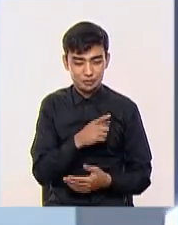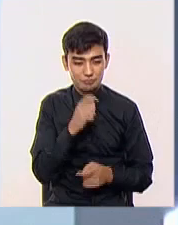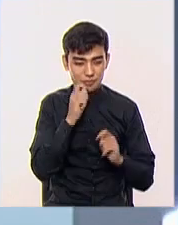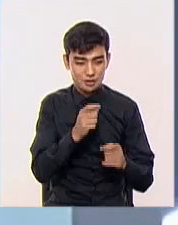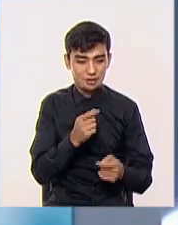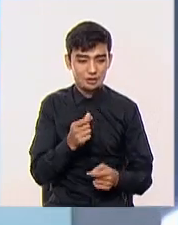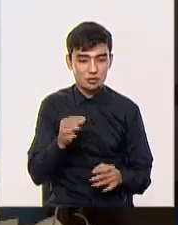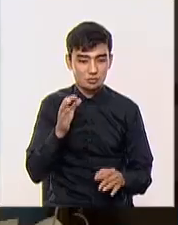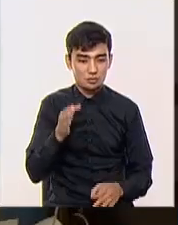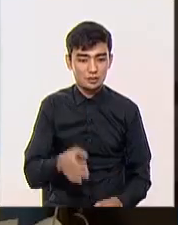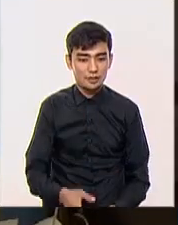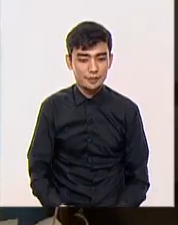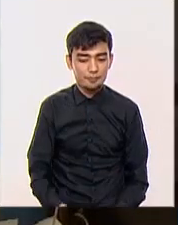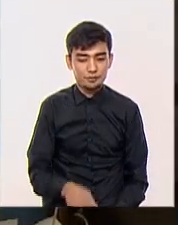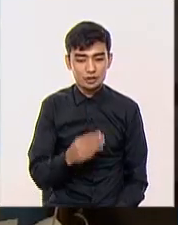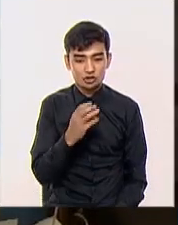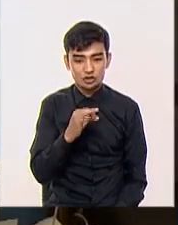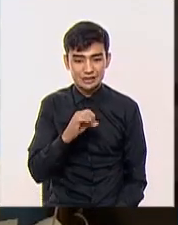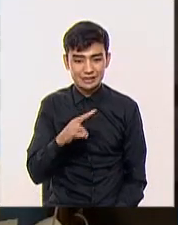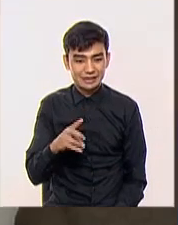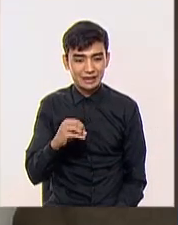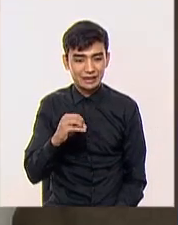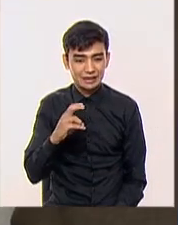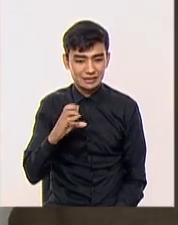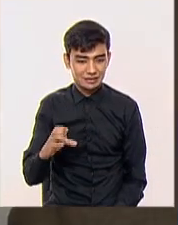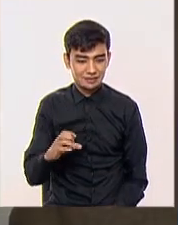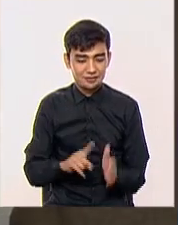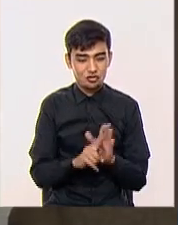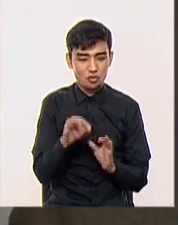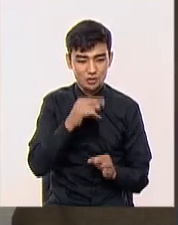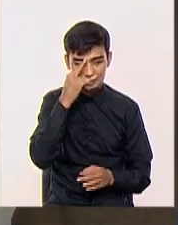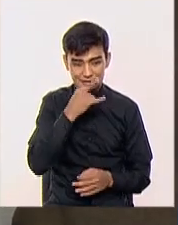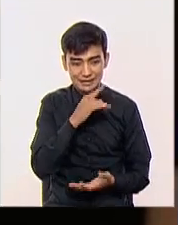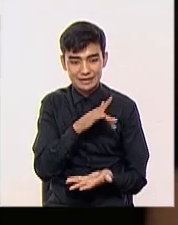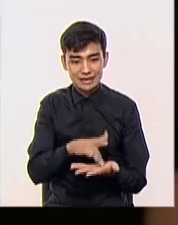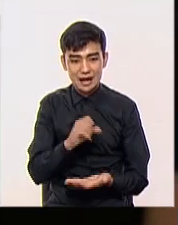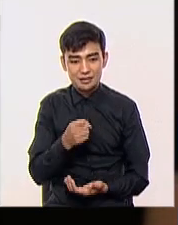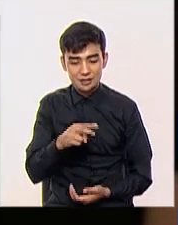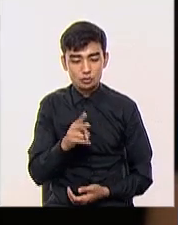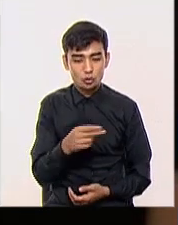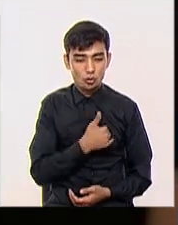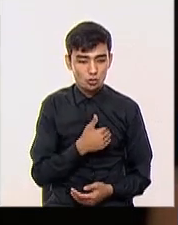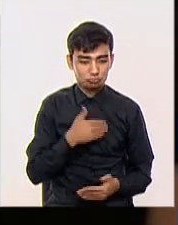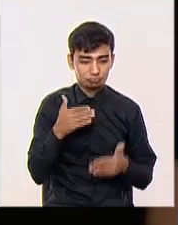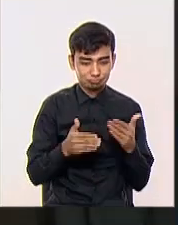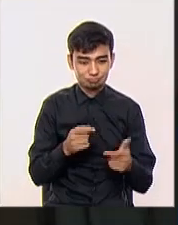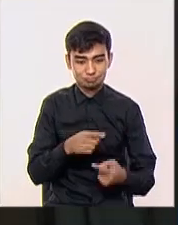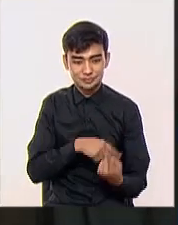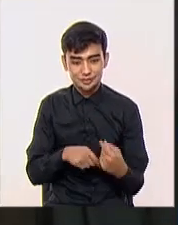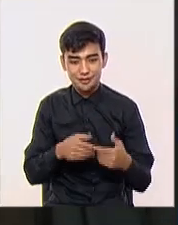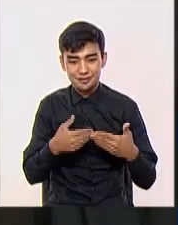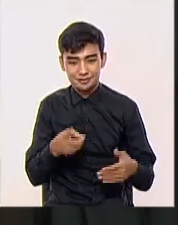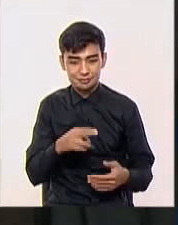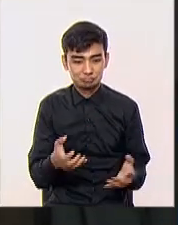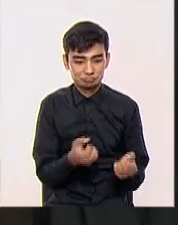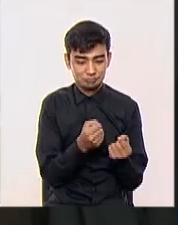болады. She's Next Empowered by Visa бастамасы Қазақстан мен Орталық Азияда кәсіп ашуға ниетті қыз-келіншектерді қолдауға бағытталған.